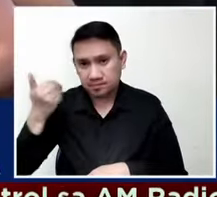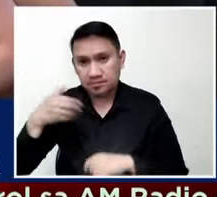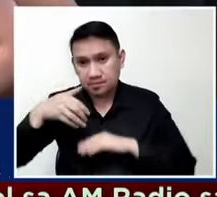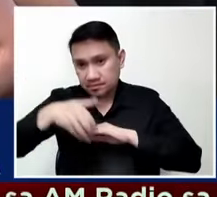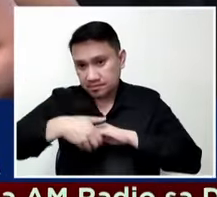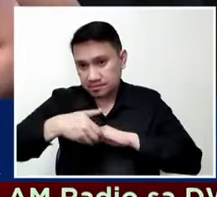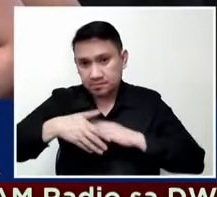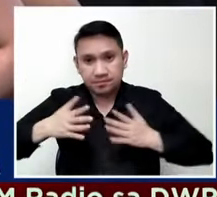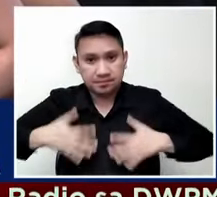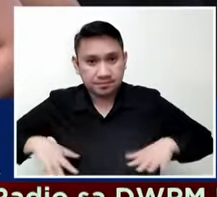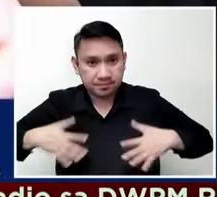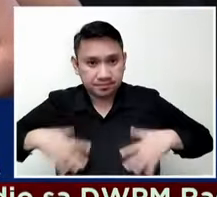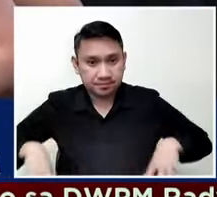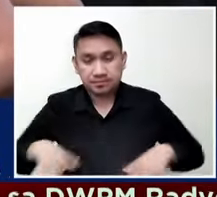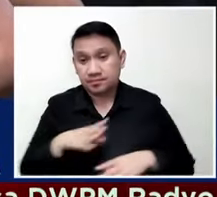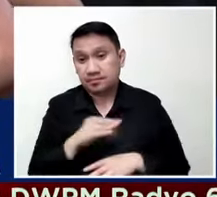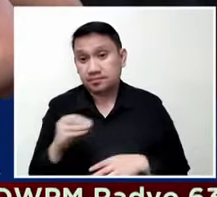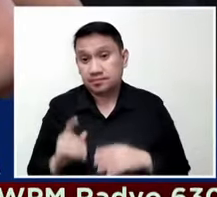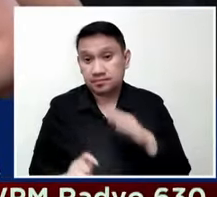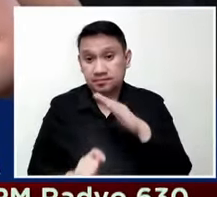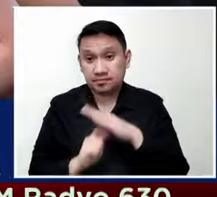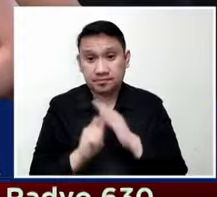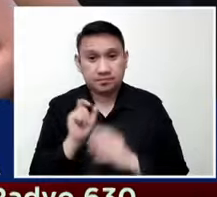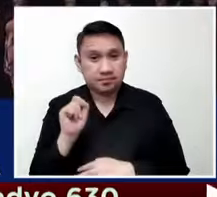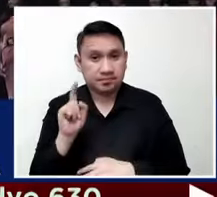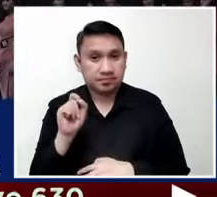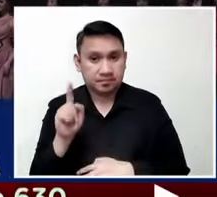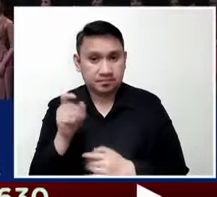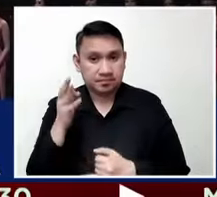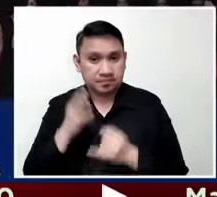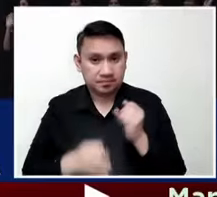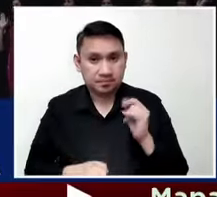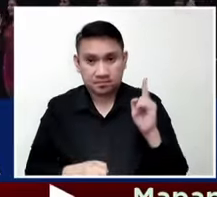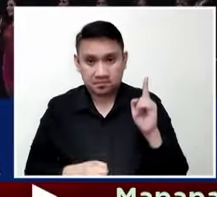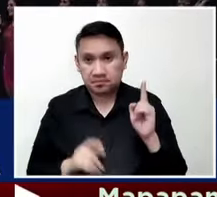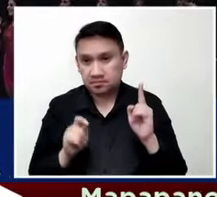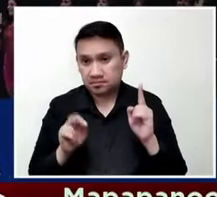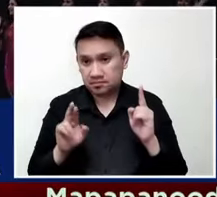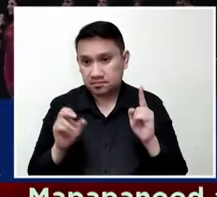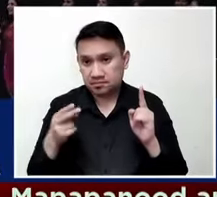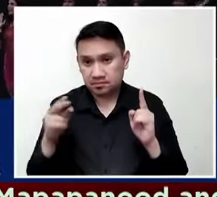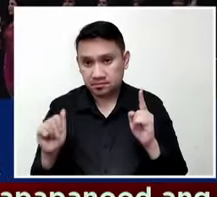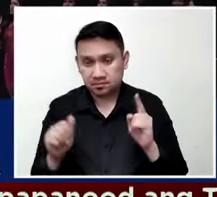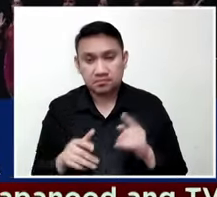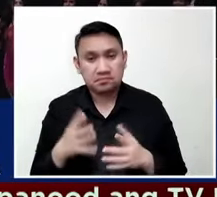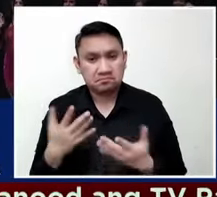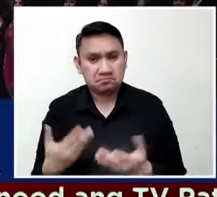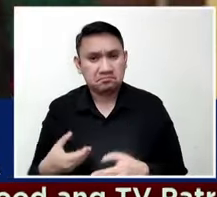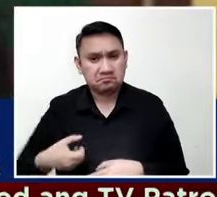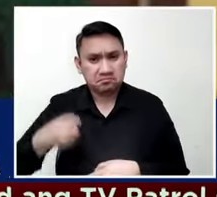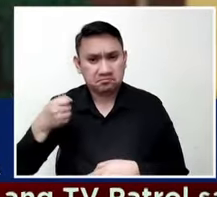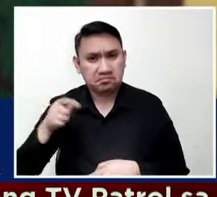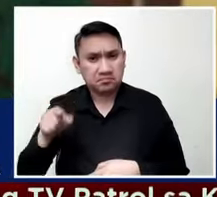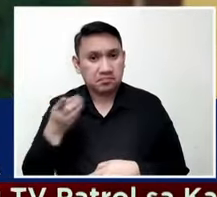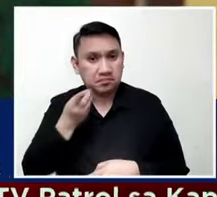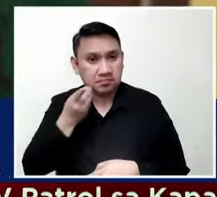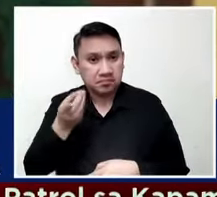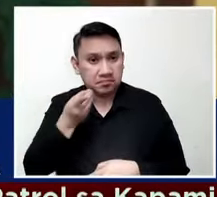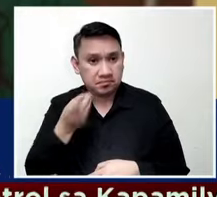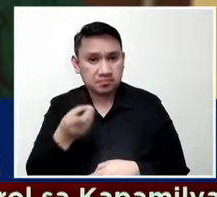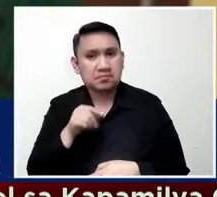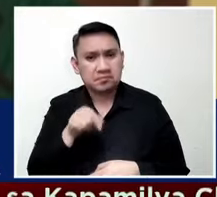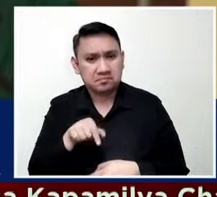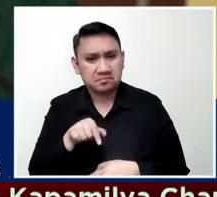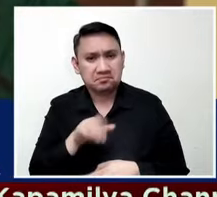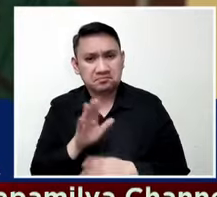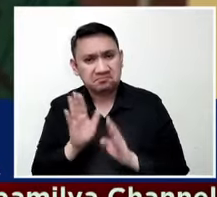taon at top 11 finalist na si Trisha Martinez. Pause muna ang kanyang career bilang dentista para muling